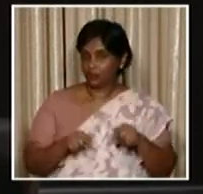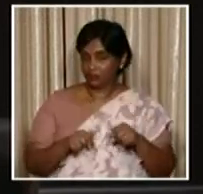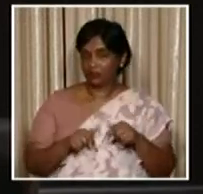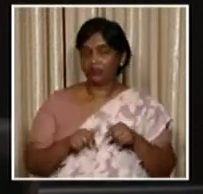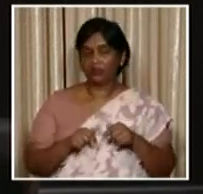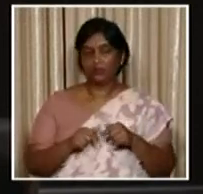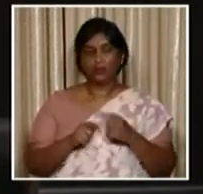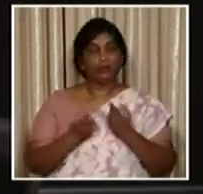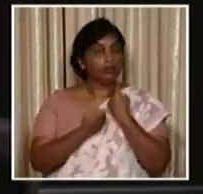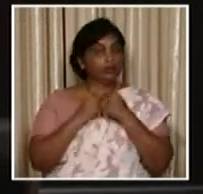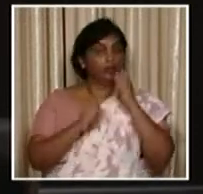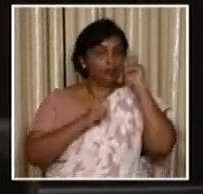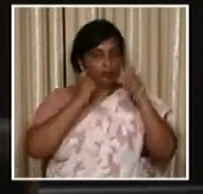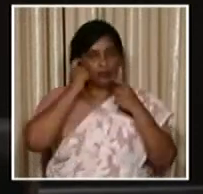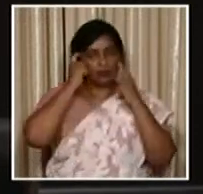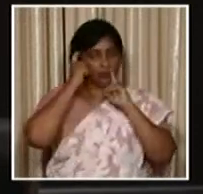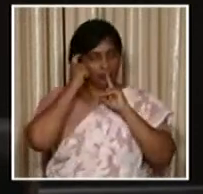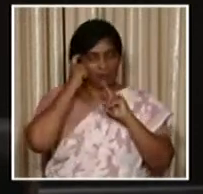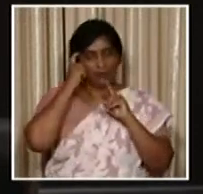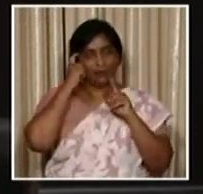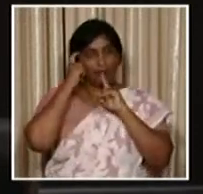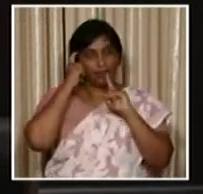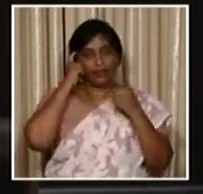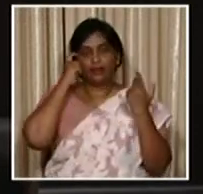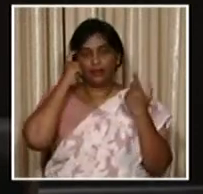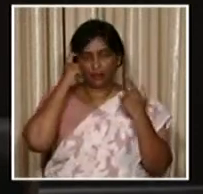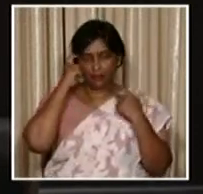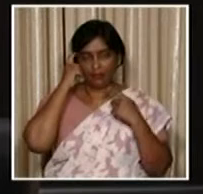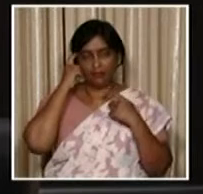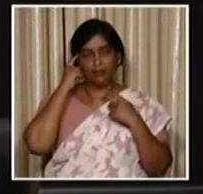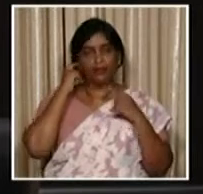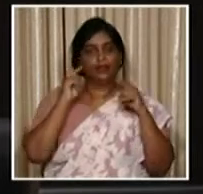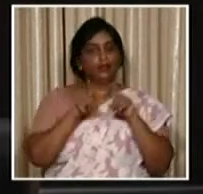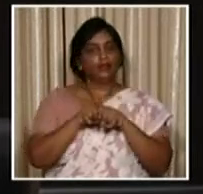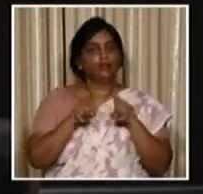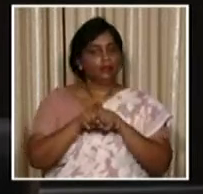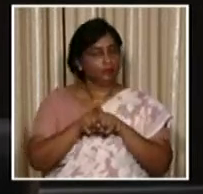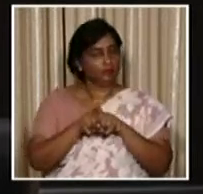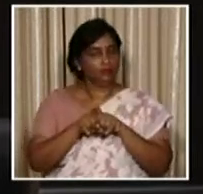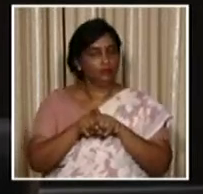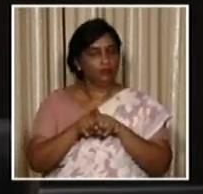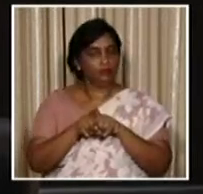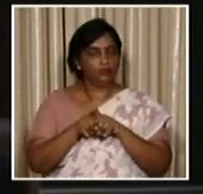මේ විමර්ශන නිලධාරින් අනාවරණය කරන්න දෙන්නේ නැහැ තහවුරු කරන්න දෙන්නේ නැහැ ඒ වගේම